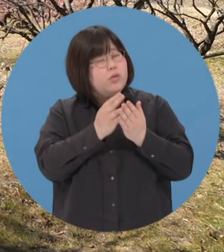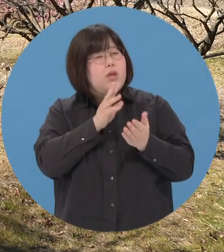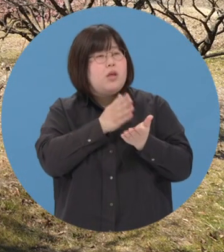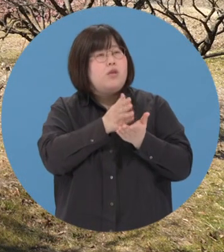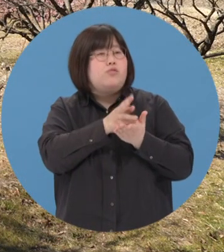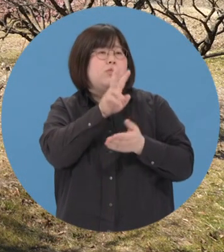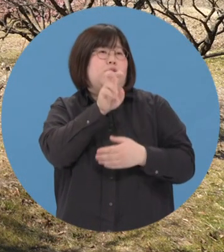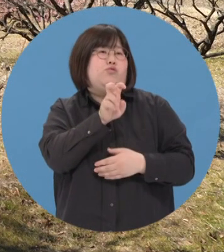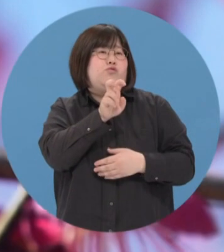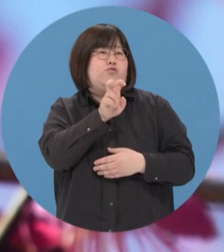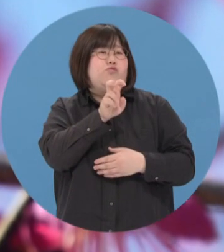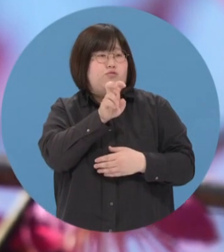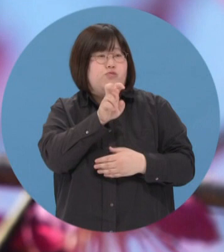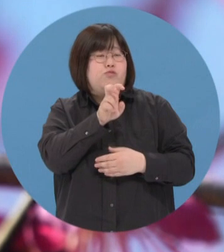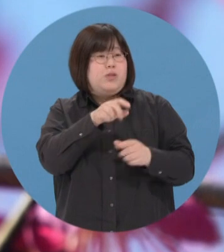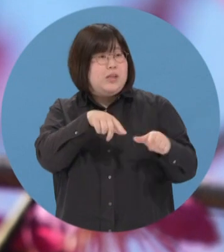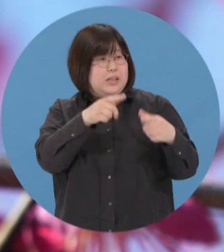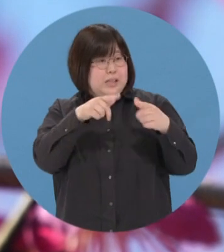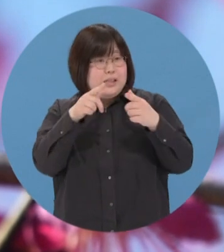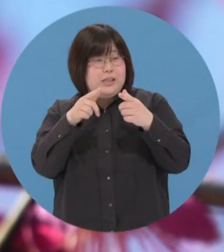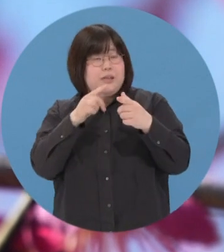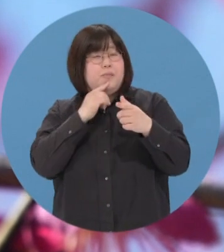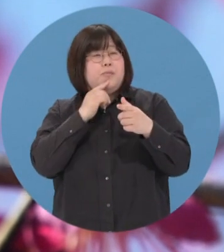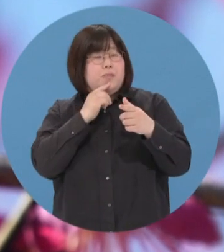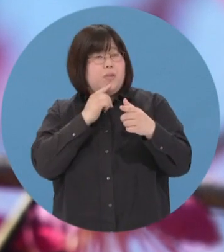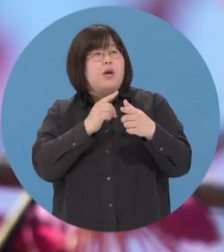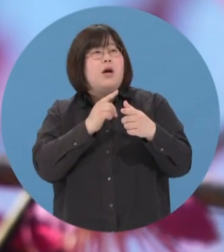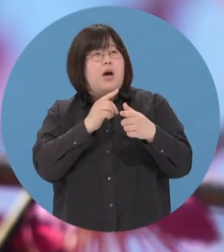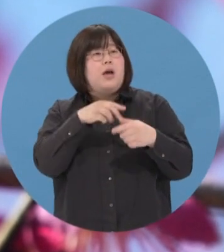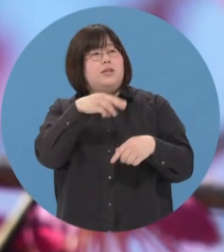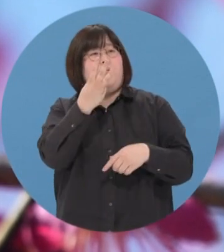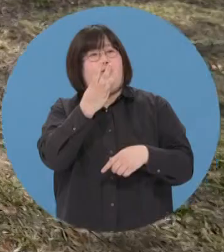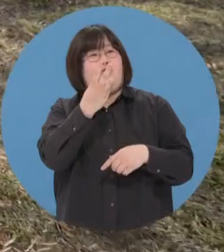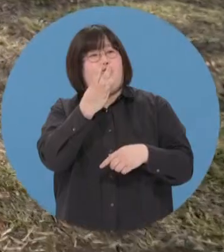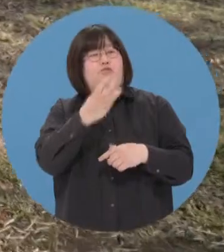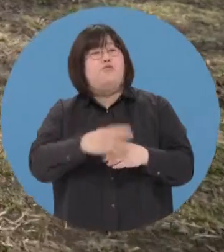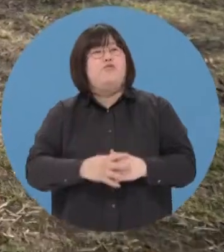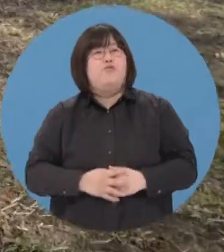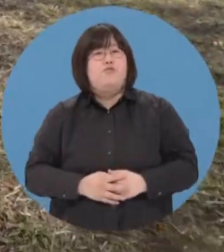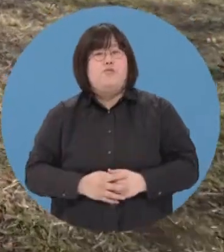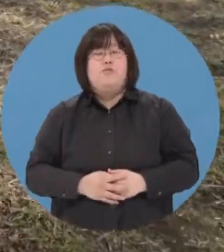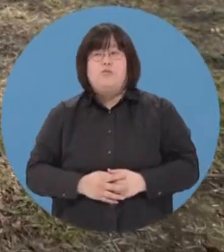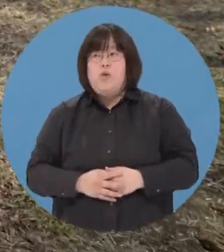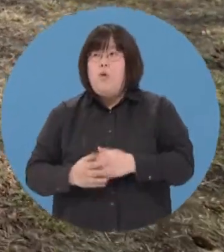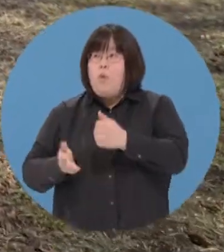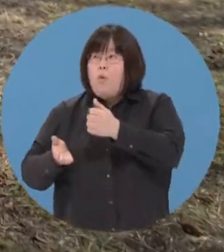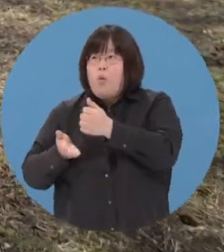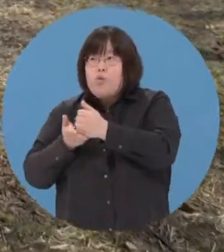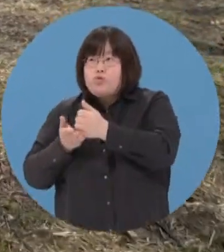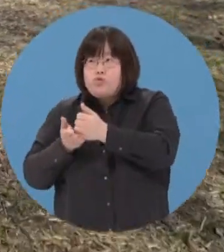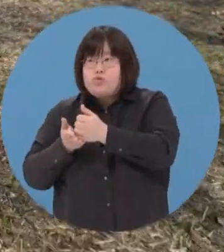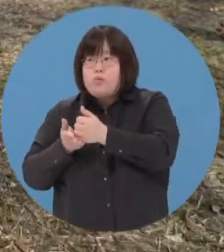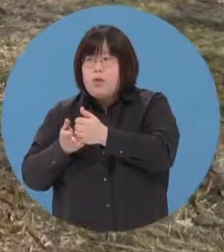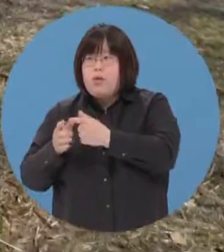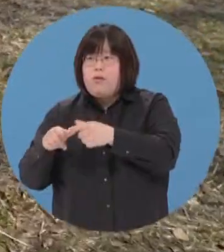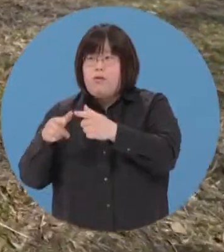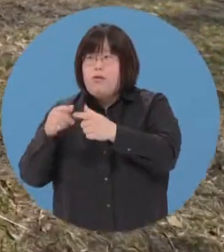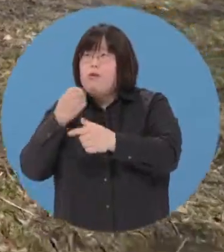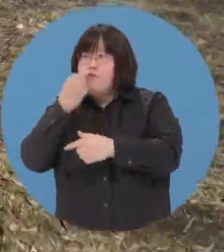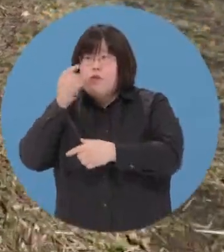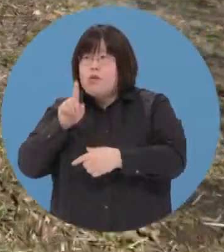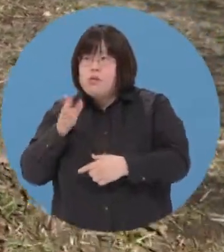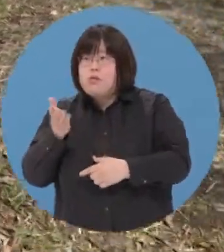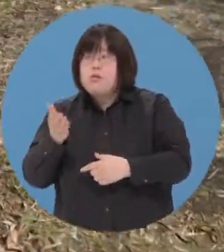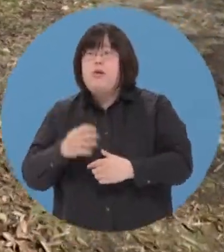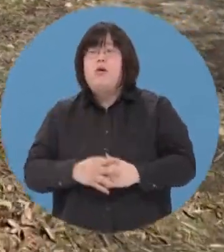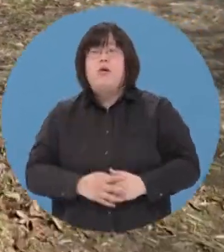数としてはこの公園だけで約300本。 丸山さんのおすすめの梅はありますか？